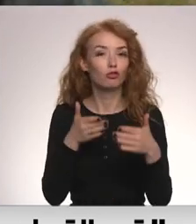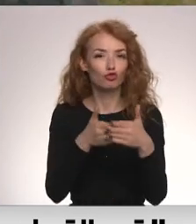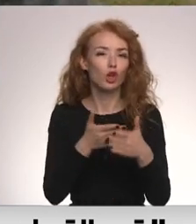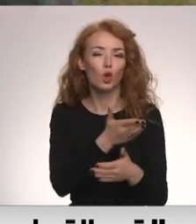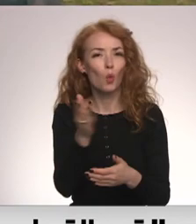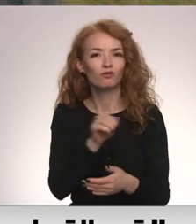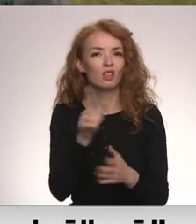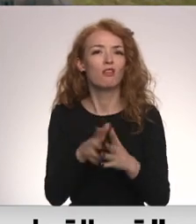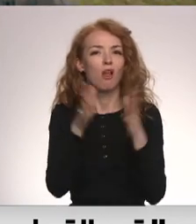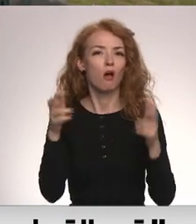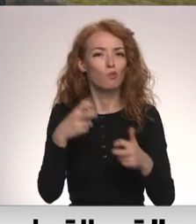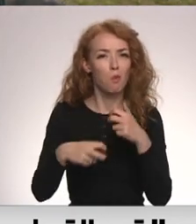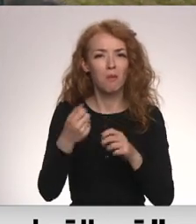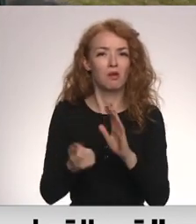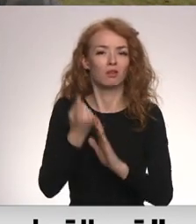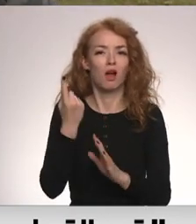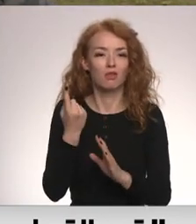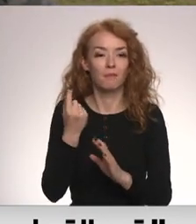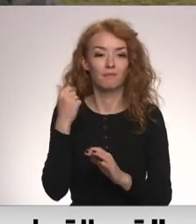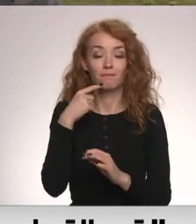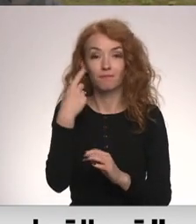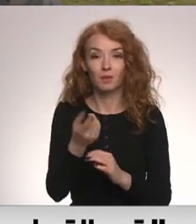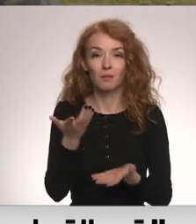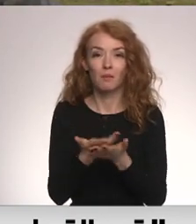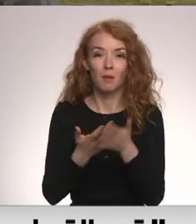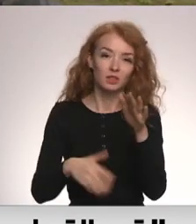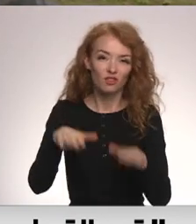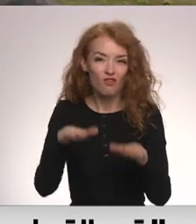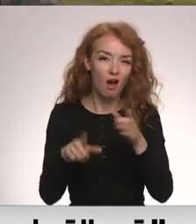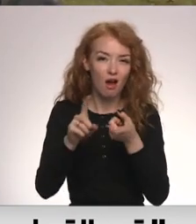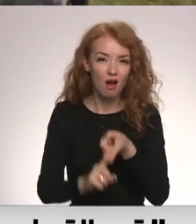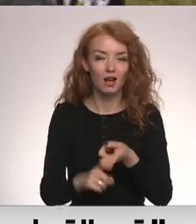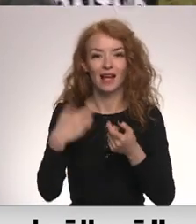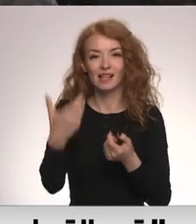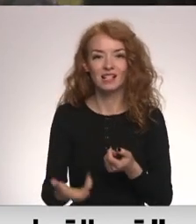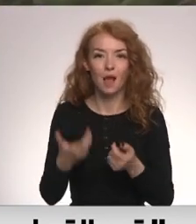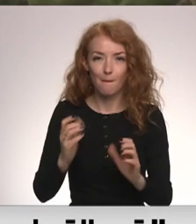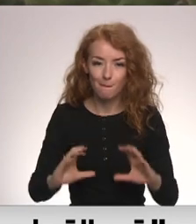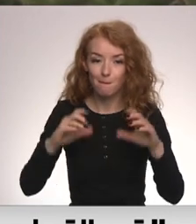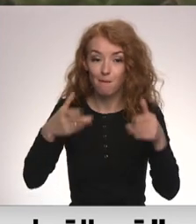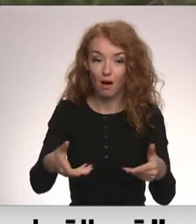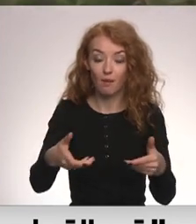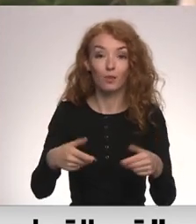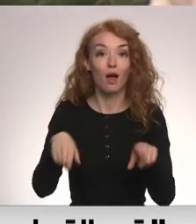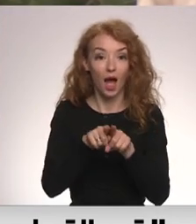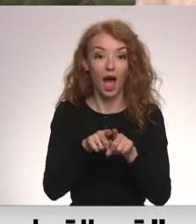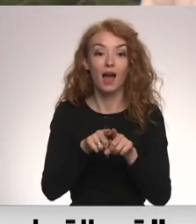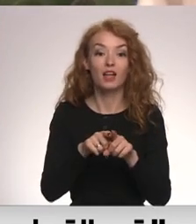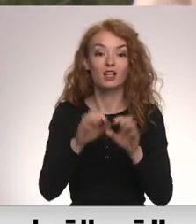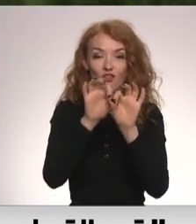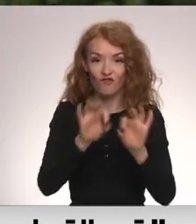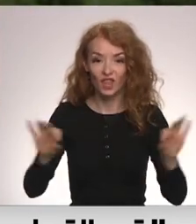ir lielākais izaicinājums? Kaut kas ar svaru saistīts, iespējams, varbūt riepu, velšanu. Un ne tikai arī